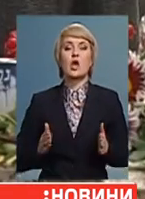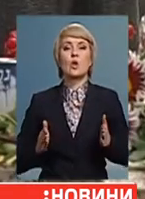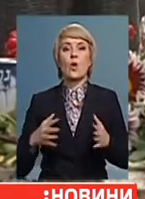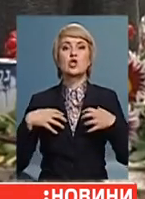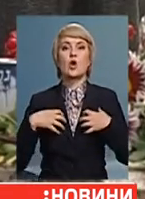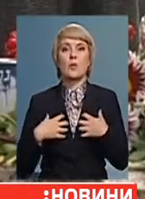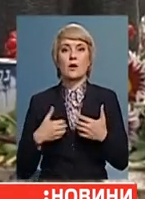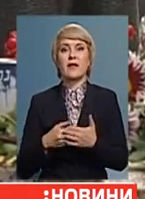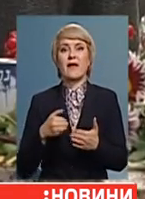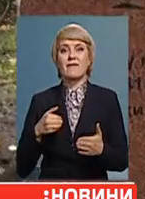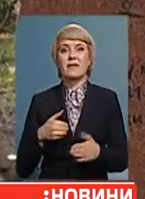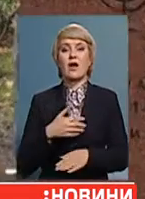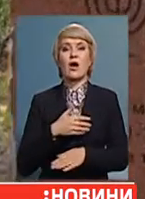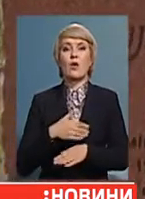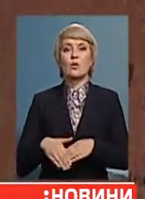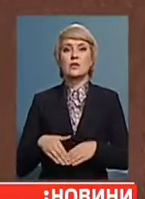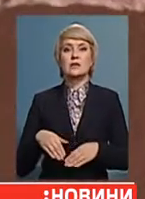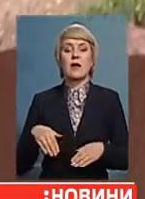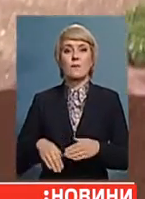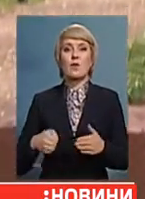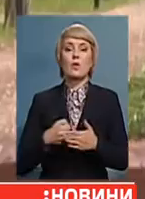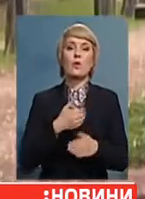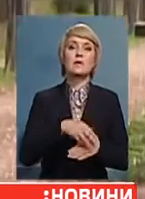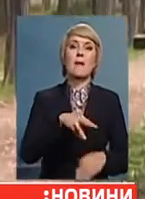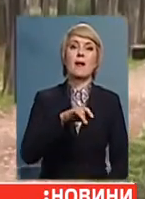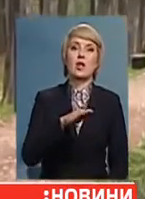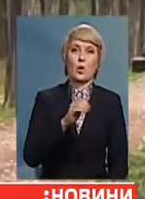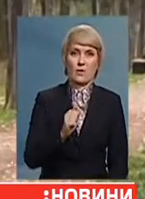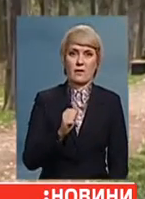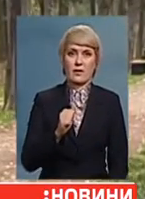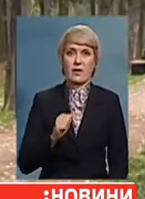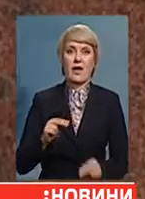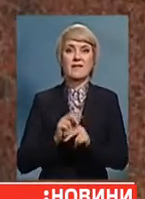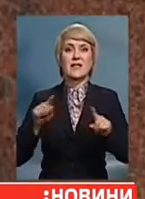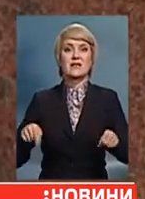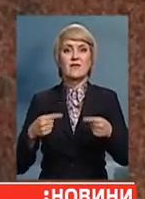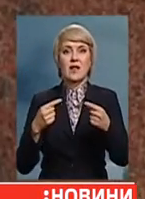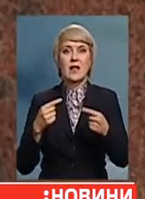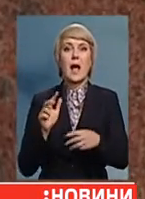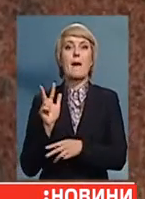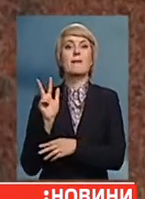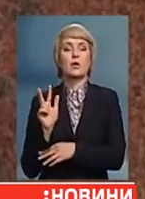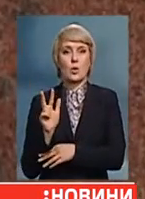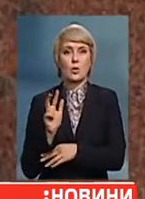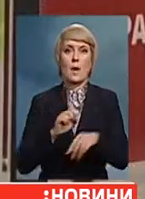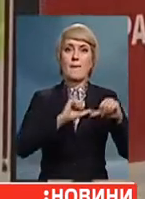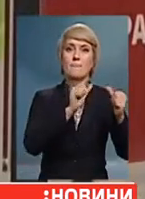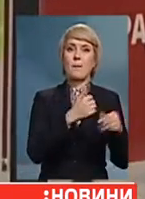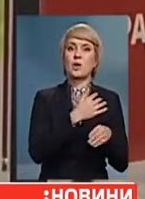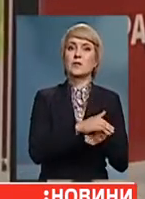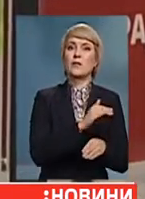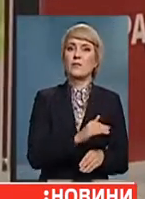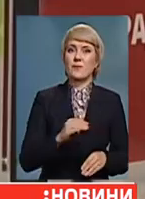вулиці Мельникова. Відреставрували і Менору, пам'ятник розстріляним дітям, і циганську кибитку, привезену з